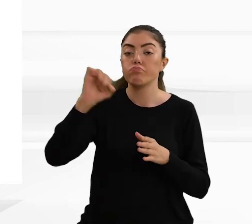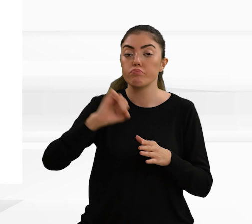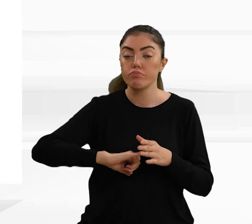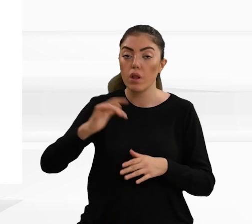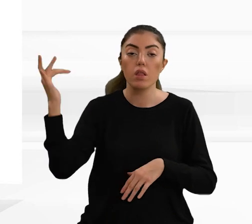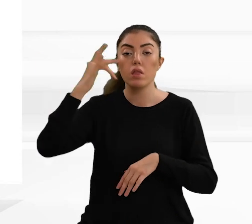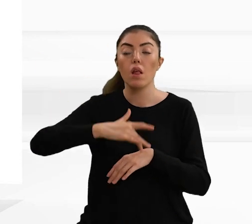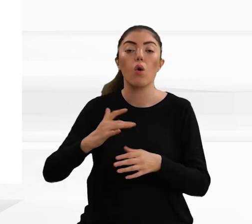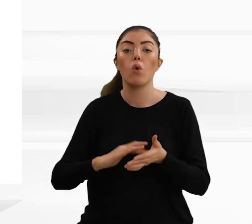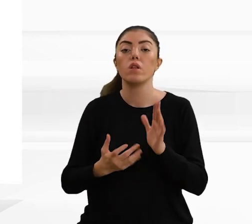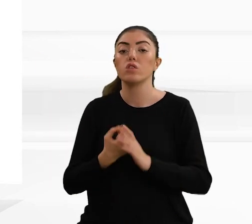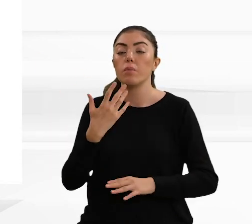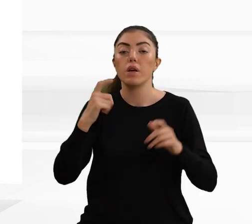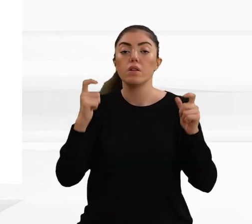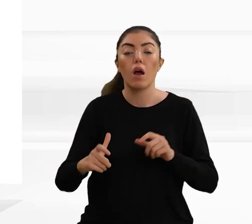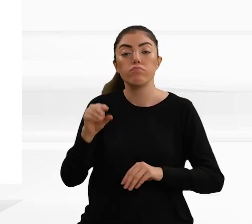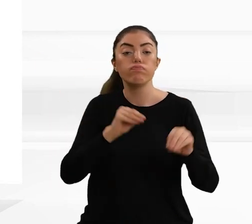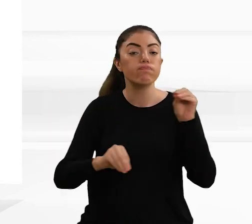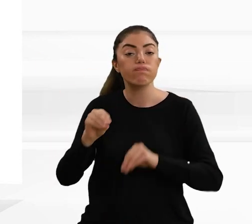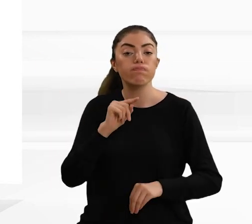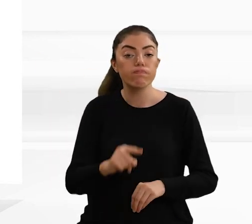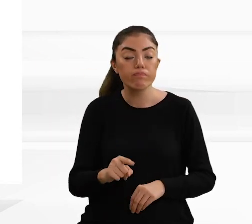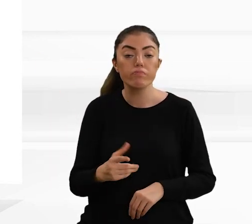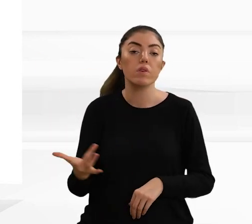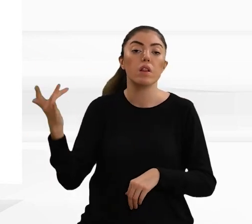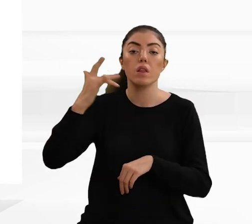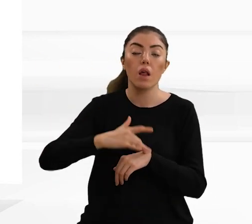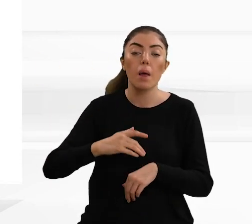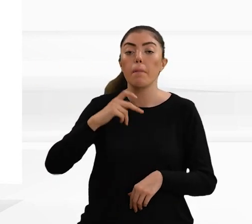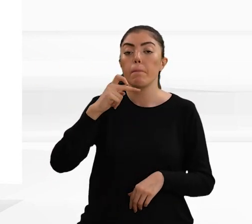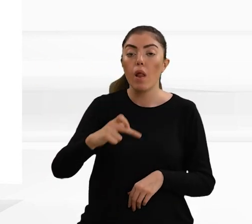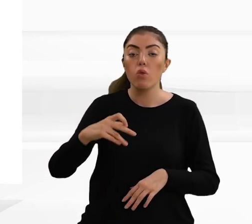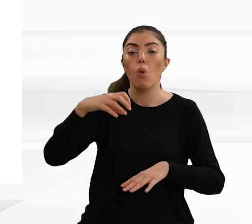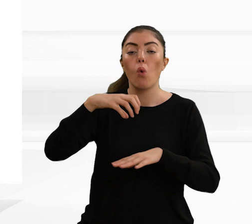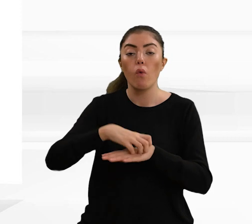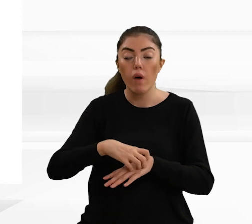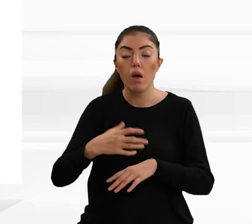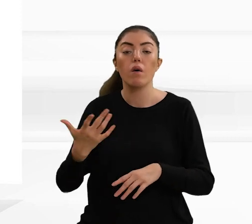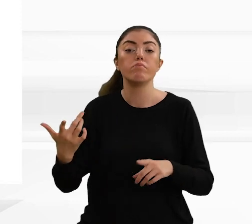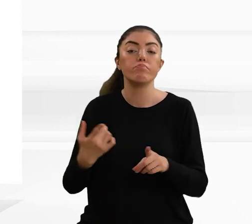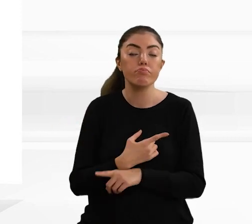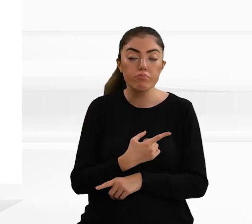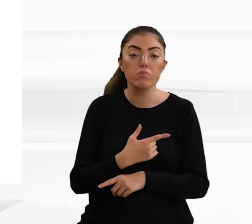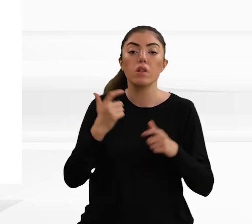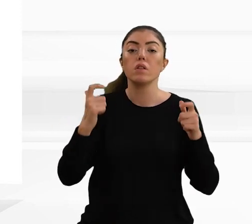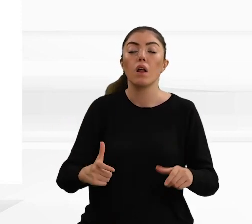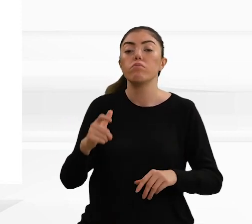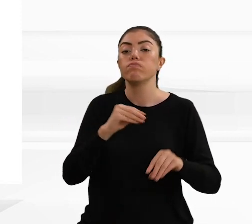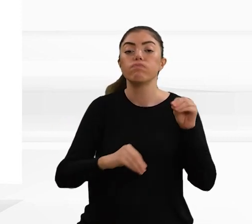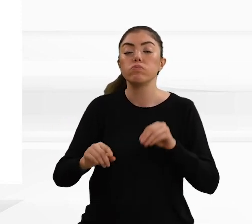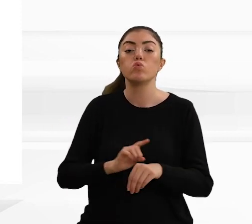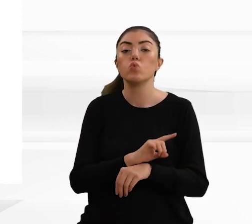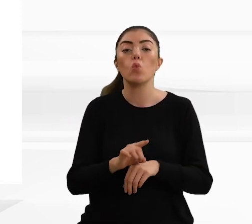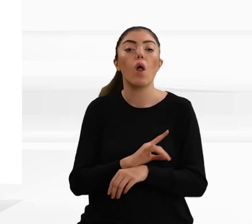dağ oluşum veya şekillerini dağ Plato Ova Vadi yer şekillerinin